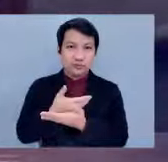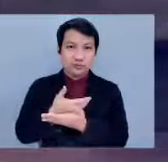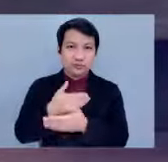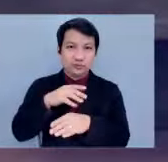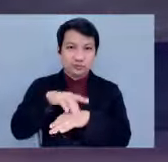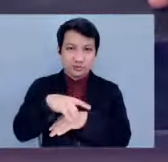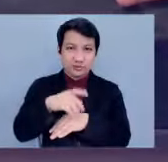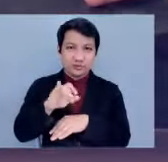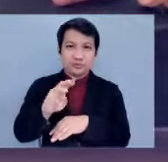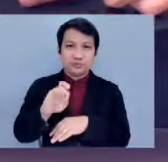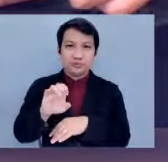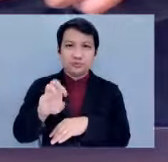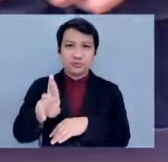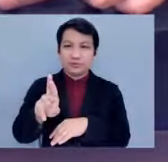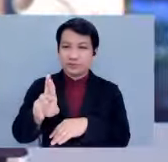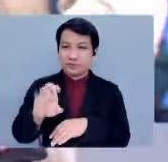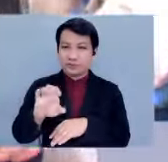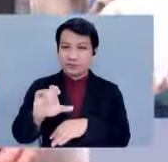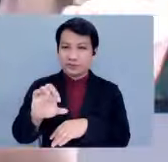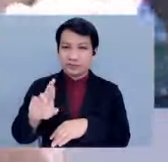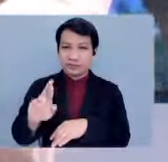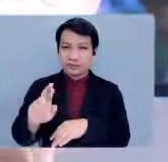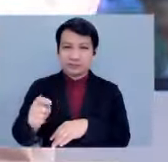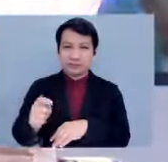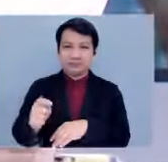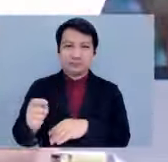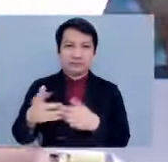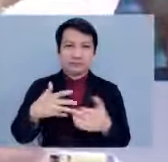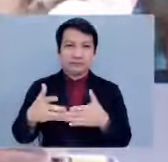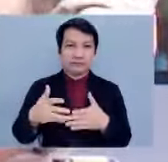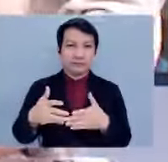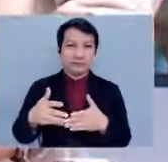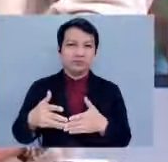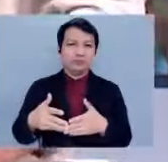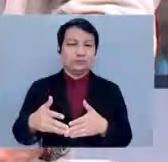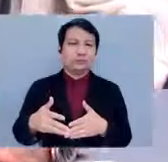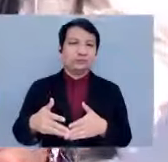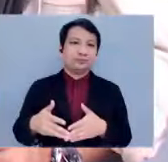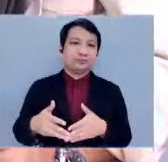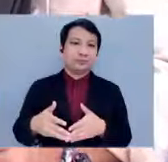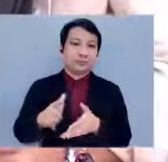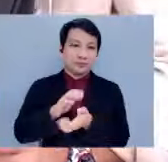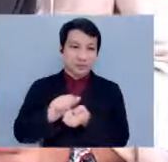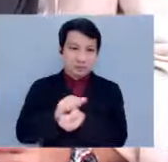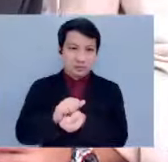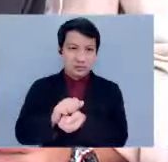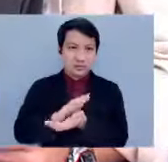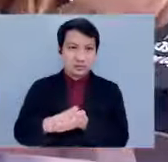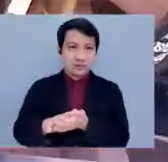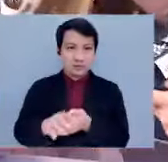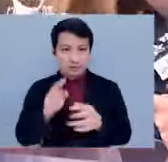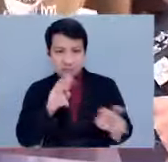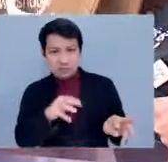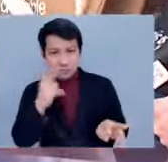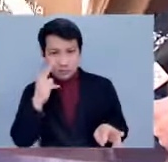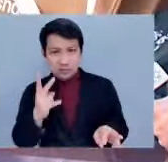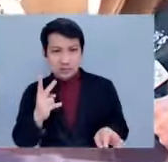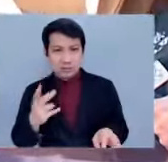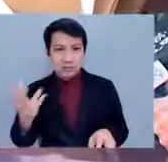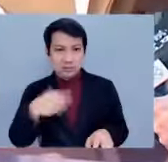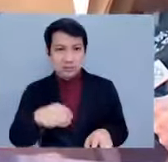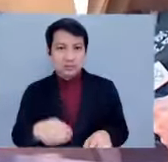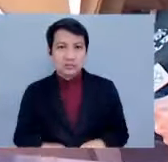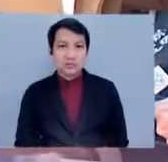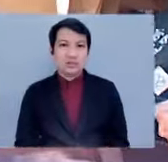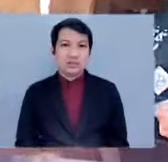siya. Yeah, exactly. So whenever they see po na, oh, this is a washable paper bag, napapatingin sila na, uy, astig yung bag na yun. Din sila, na